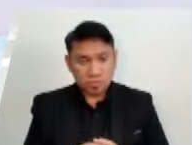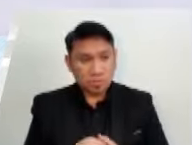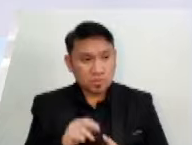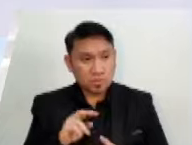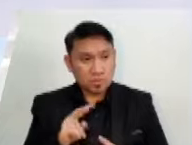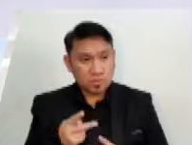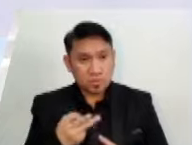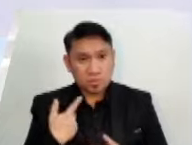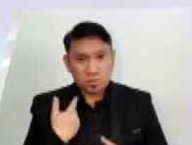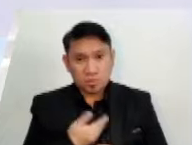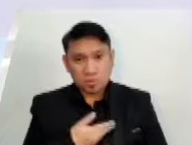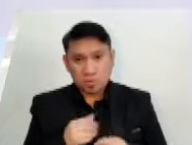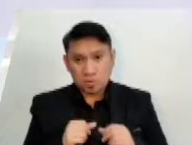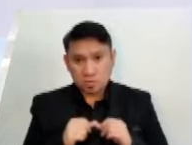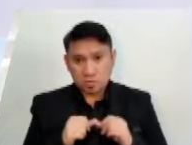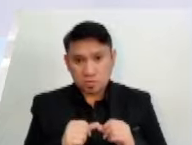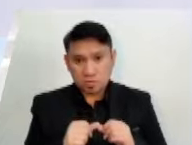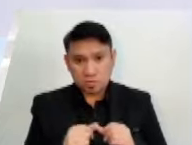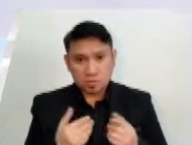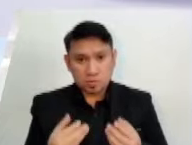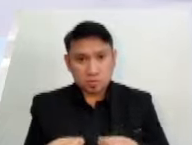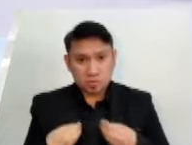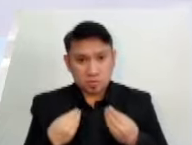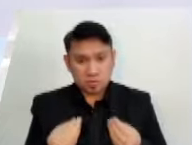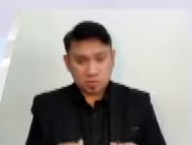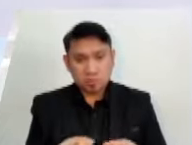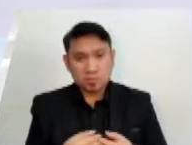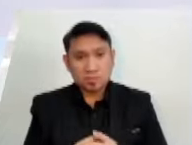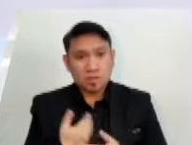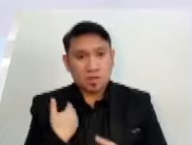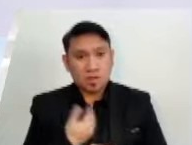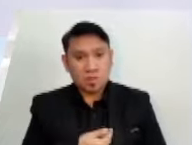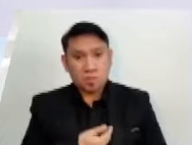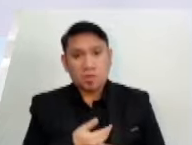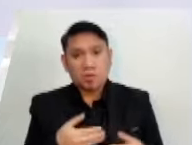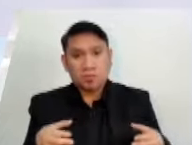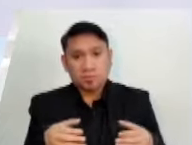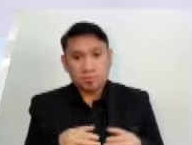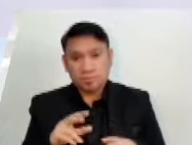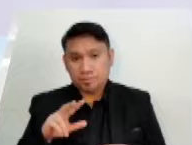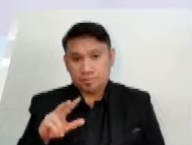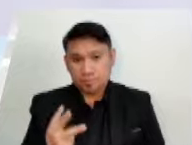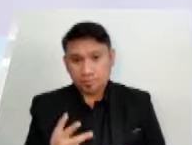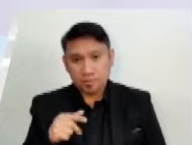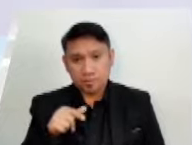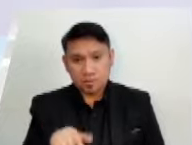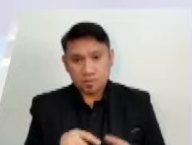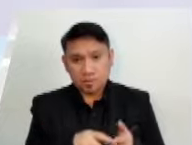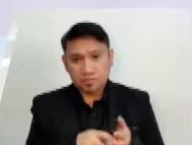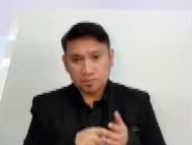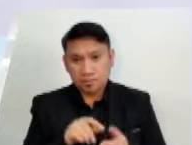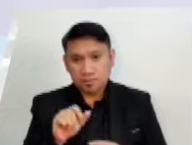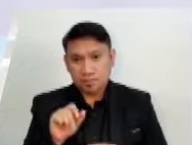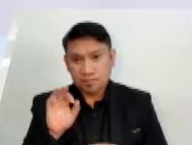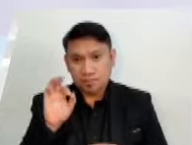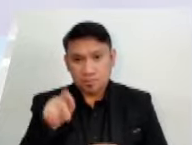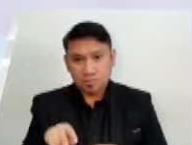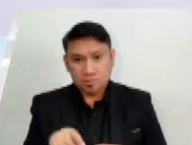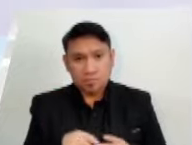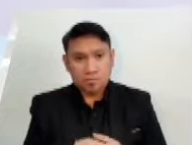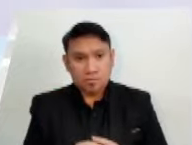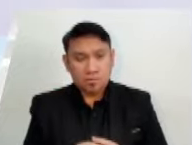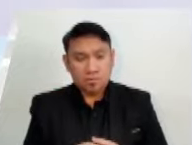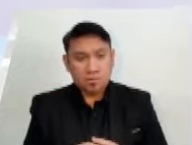continue resupply and rotating Our troops thirdly This is the mandate of the armed forces guided by